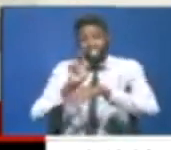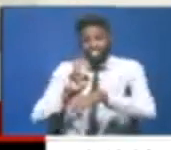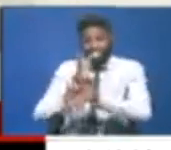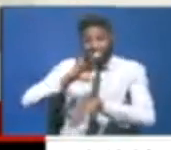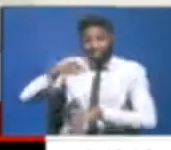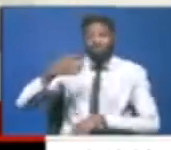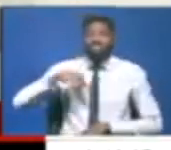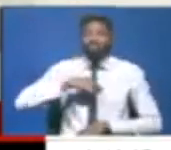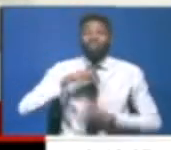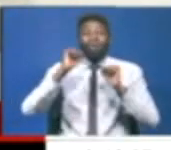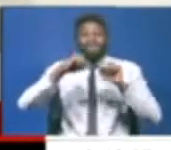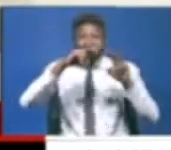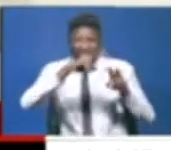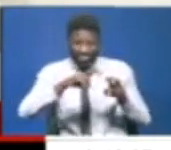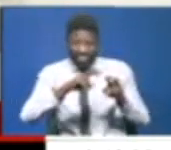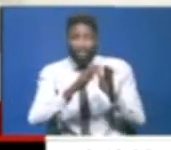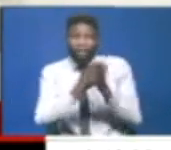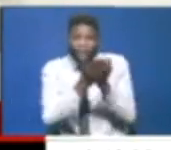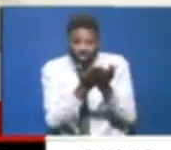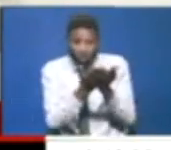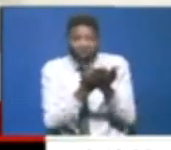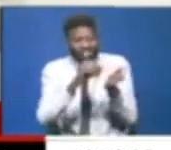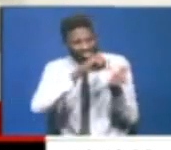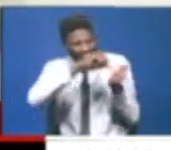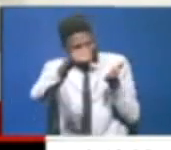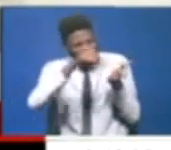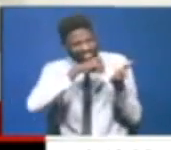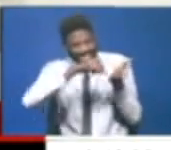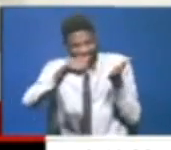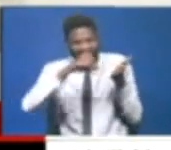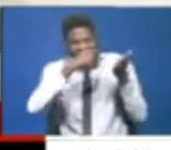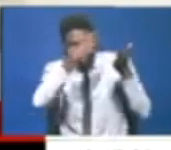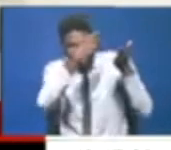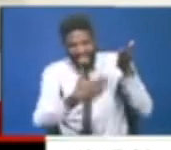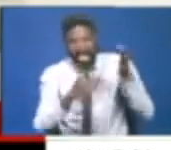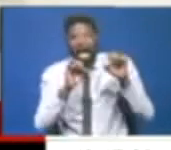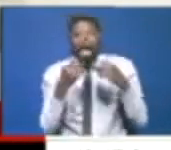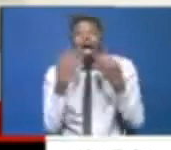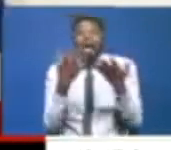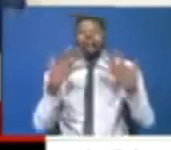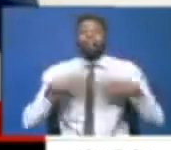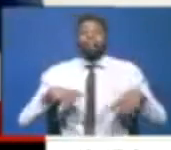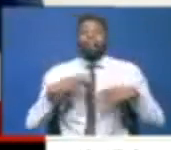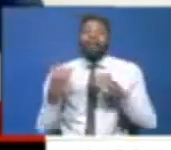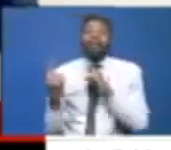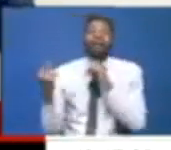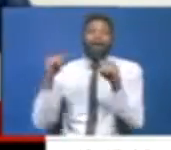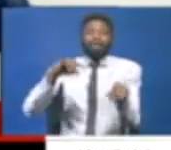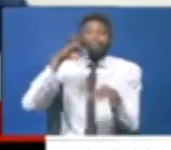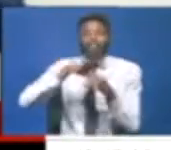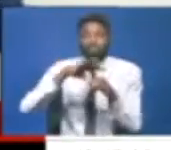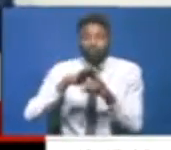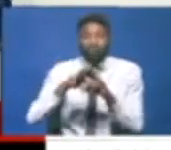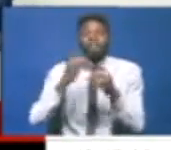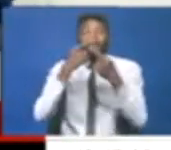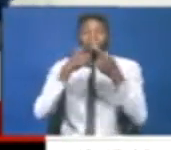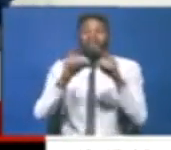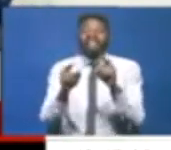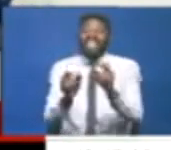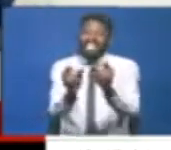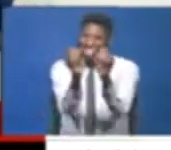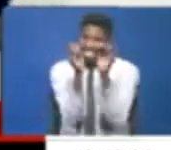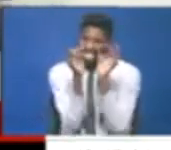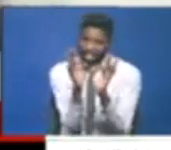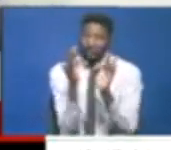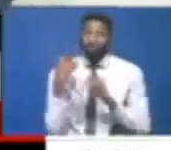mingapi iliyokatwa kwa majina mangapi, na tukahesabu hawa ndio watu walijitokeza kupiga kura. Lakini tunapoenda na tufanye